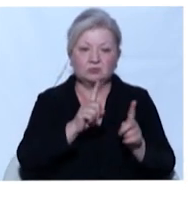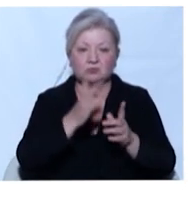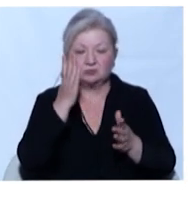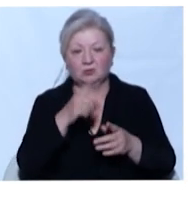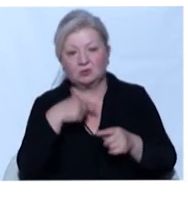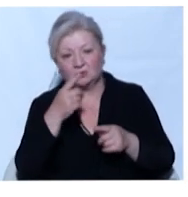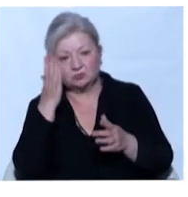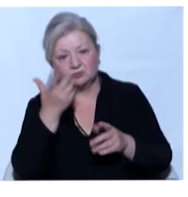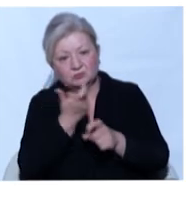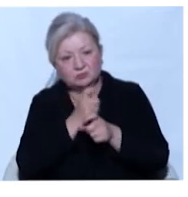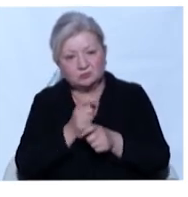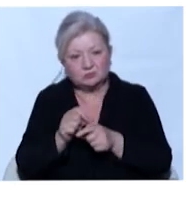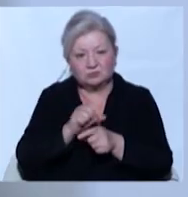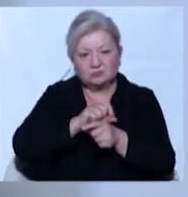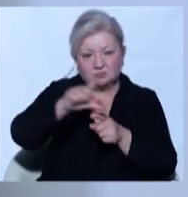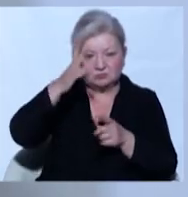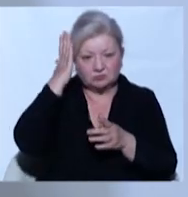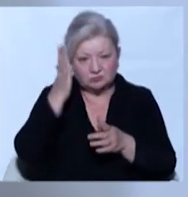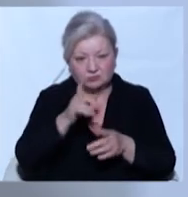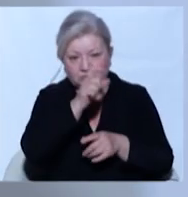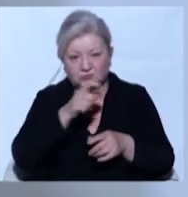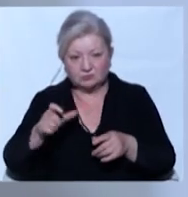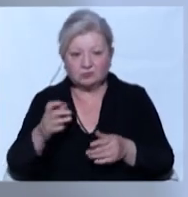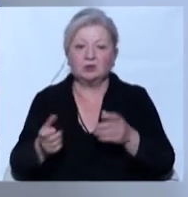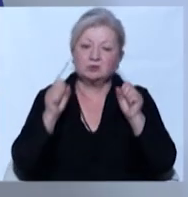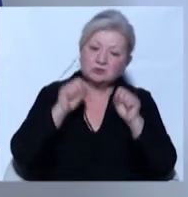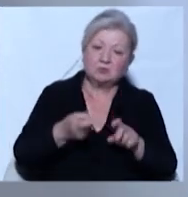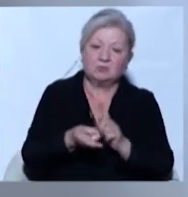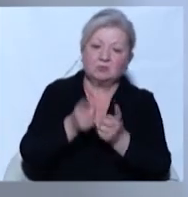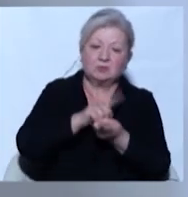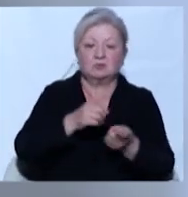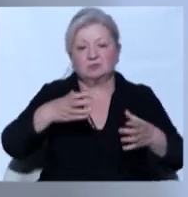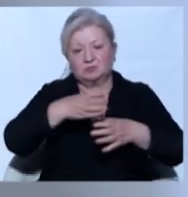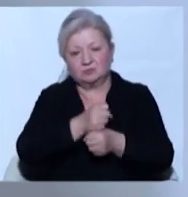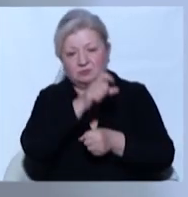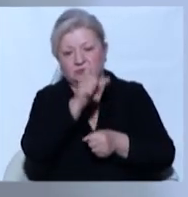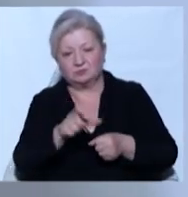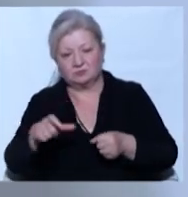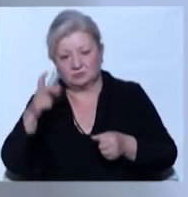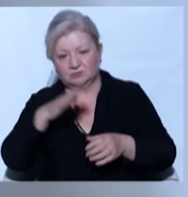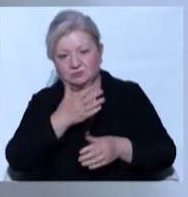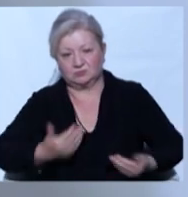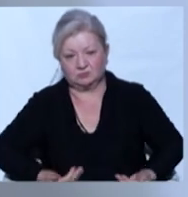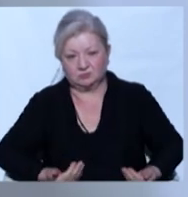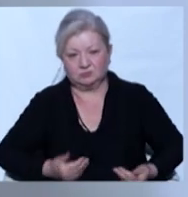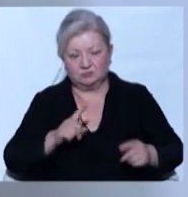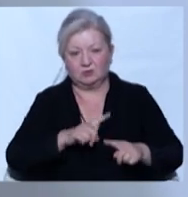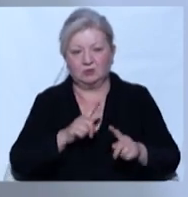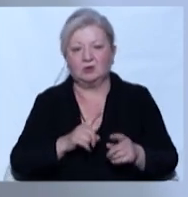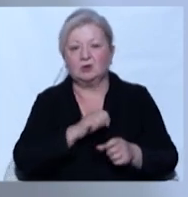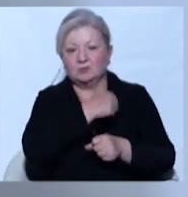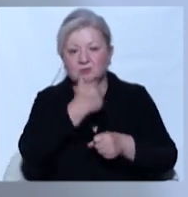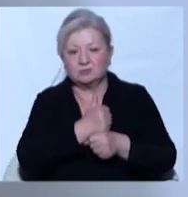ვარაუდობენ შეიძლება მკვეთრად მოიმატოს, თუმცა არც ის არის გამორიცხული, რომ პირიქით მოხდეს მოსახლეობის შემცირება. და რაც ყველაზე მთავარია,